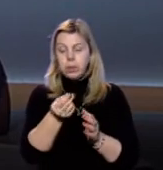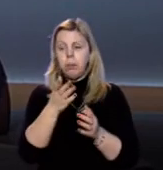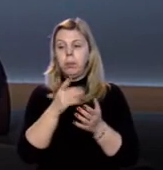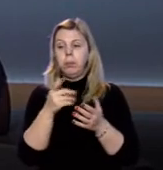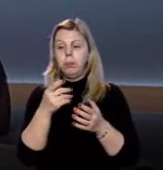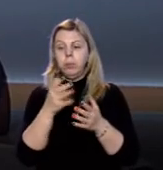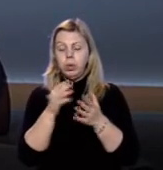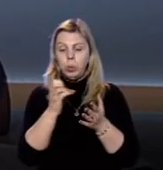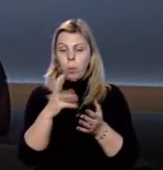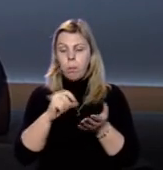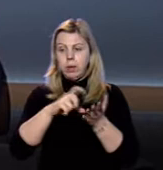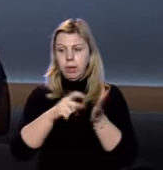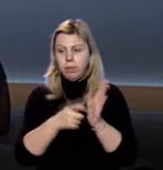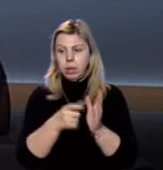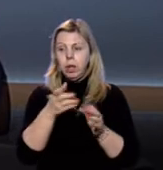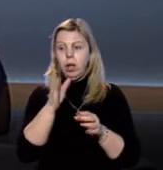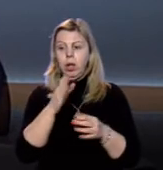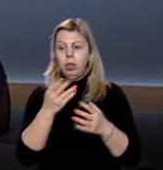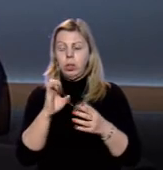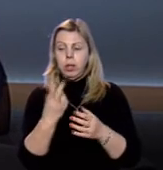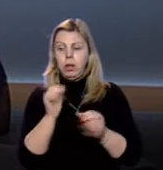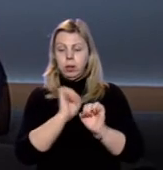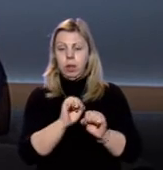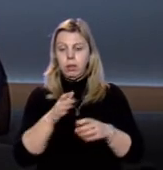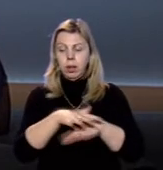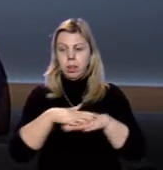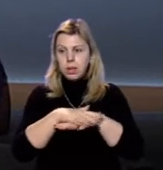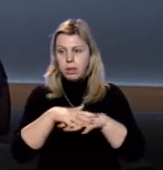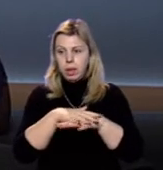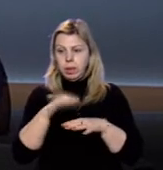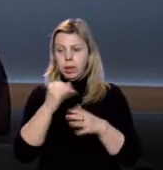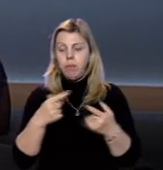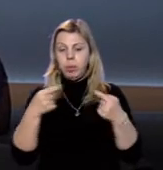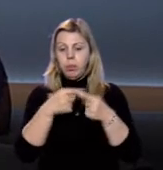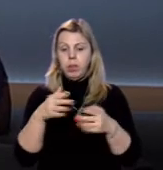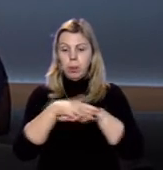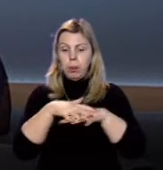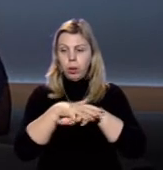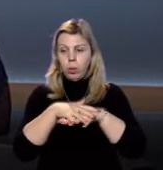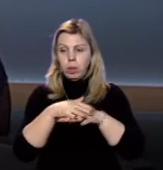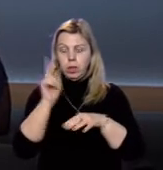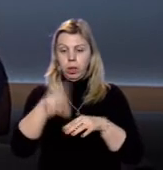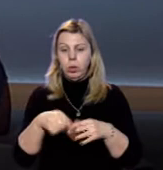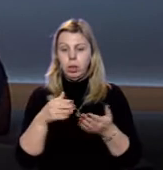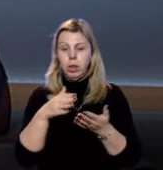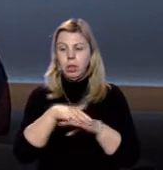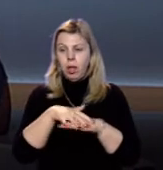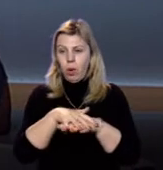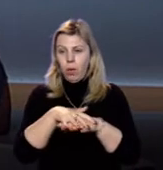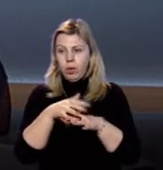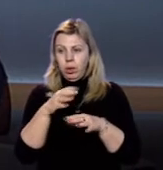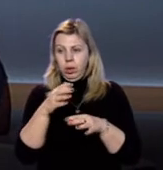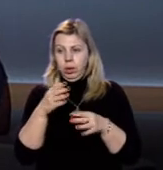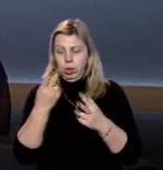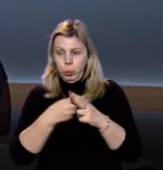пільг розраховуються безпосередньо органами соціального захисту населення. Відповідно, перерахування також нарахованих сум пільг